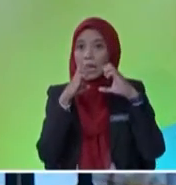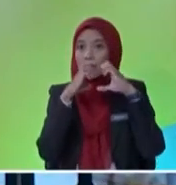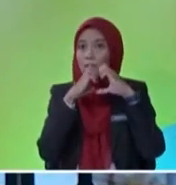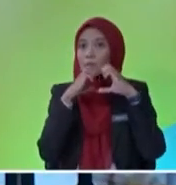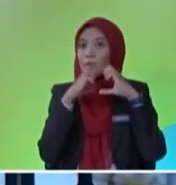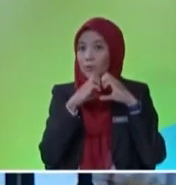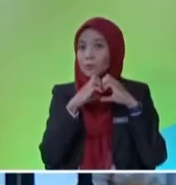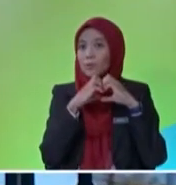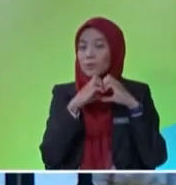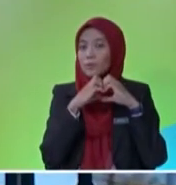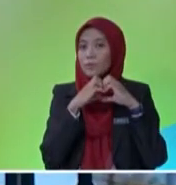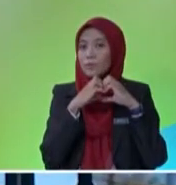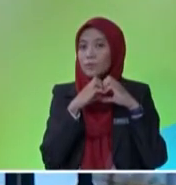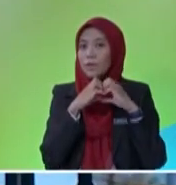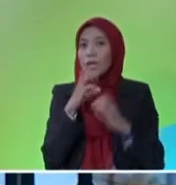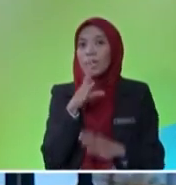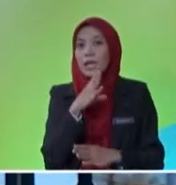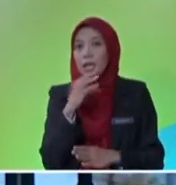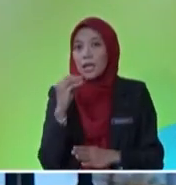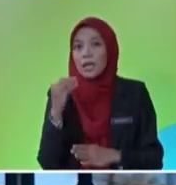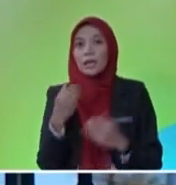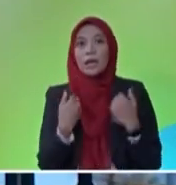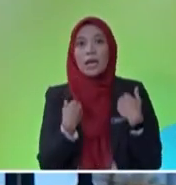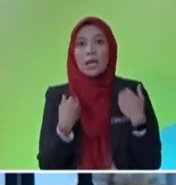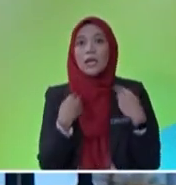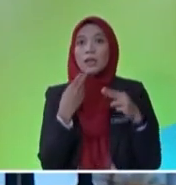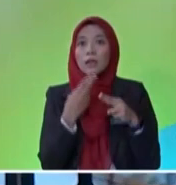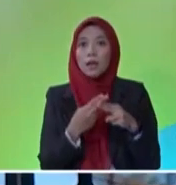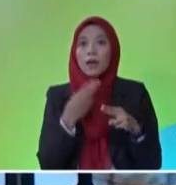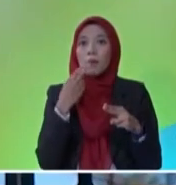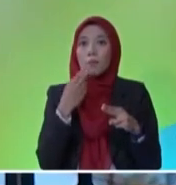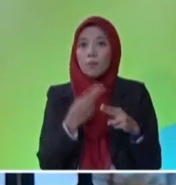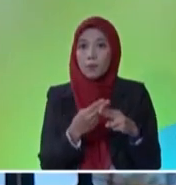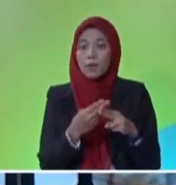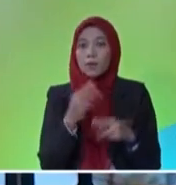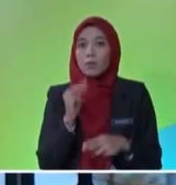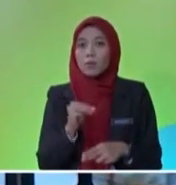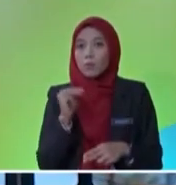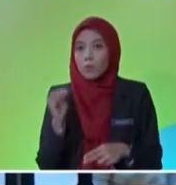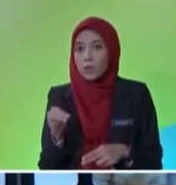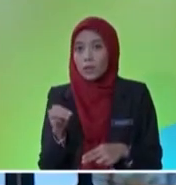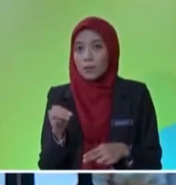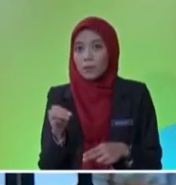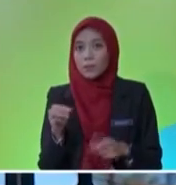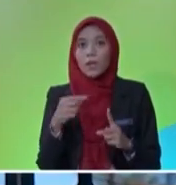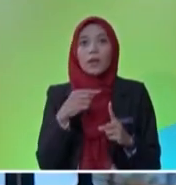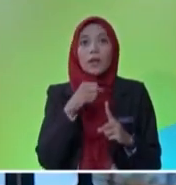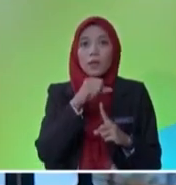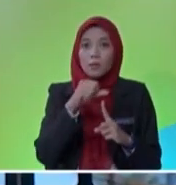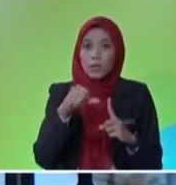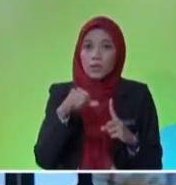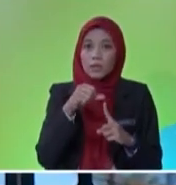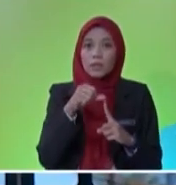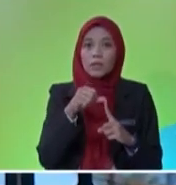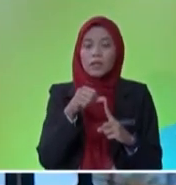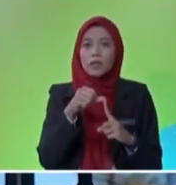hati-hati di situ ada the terendam pada belakangnya name murid-murid di studio dan apa beda dapat saja